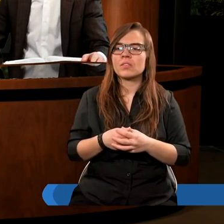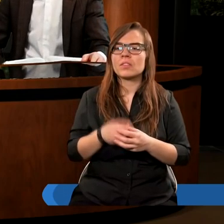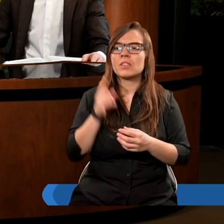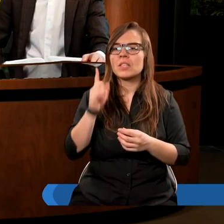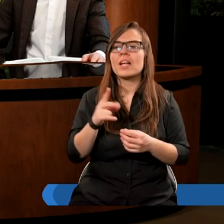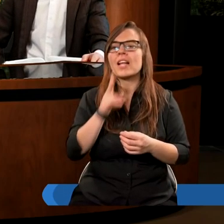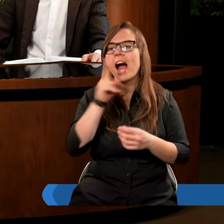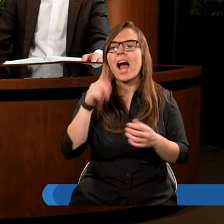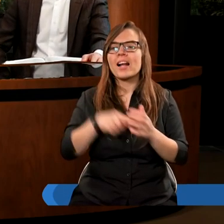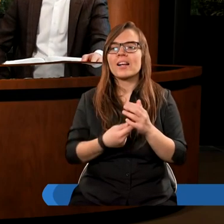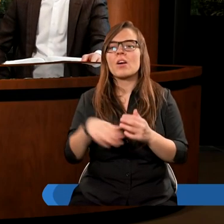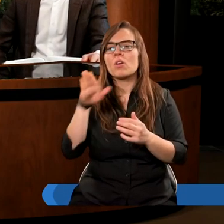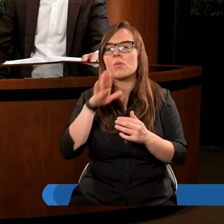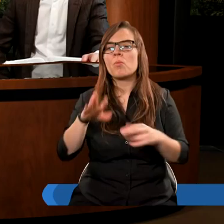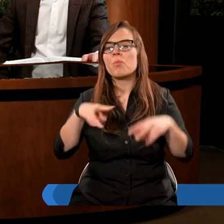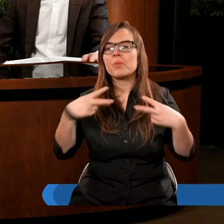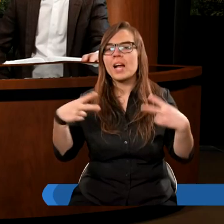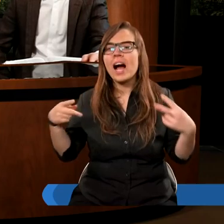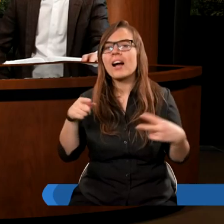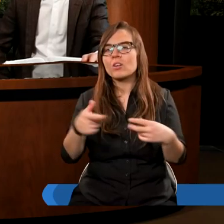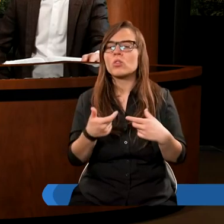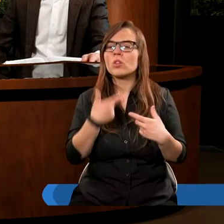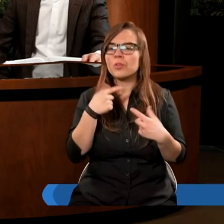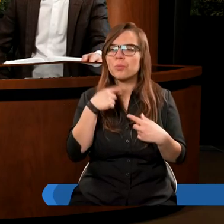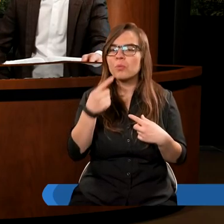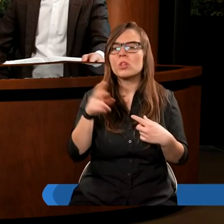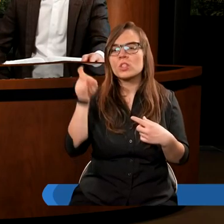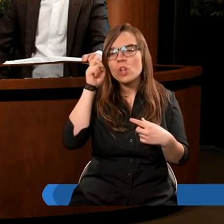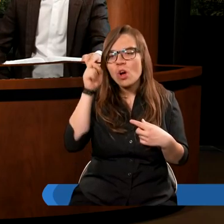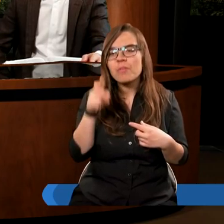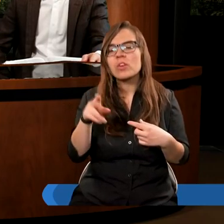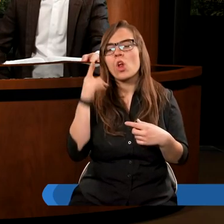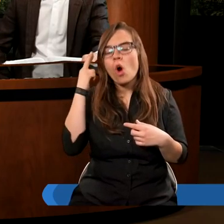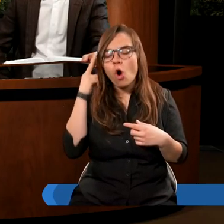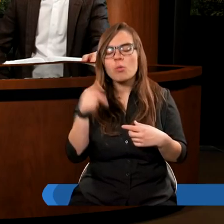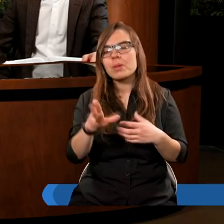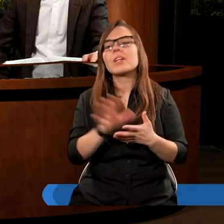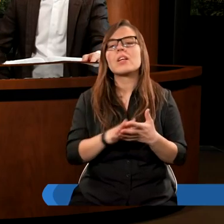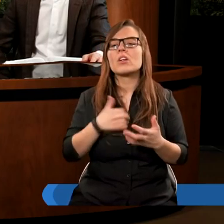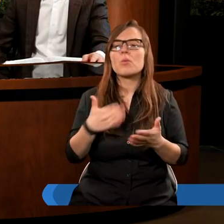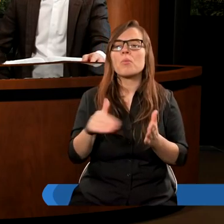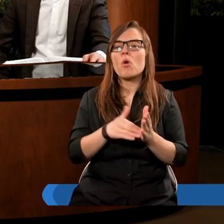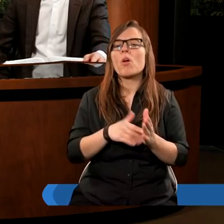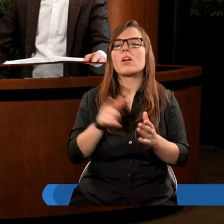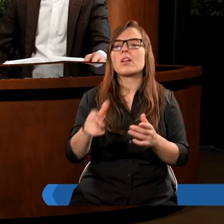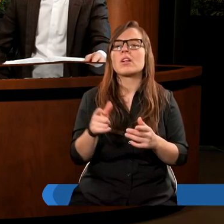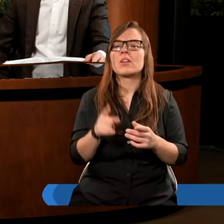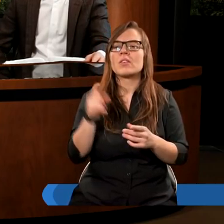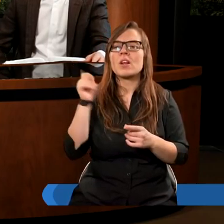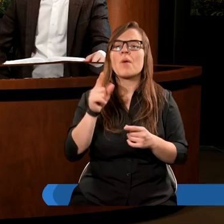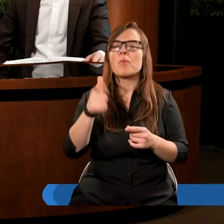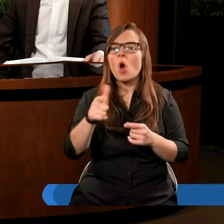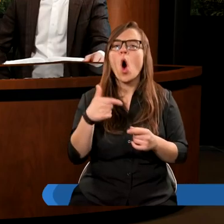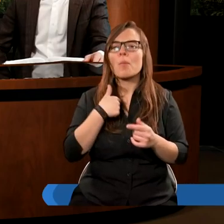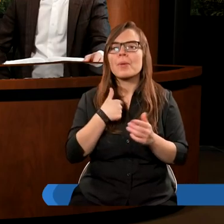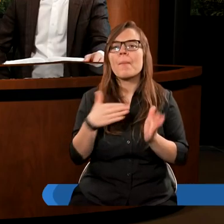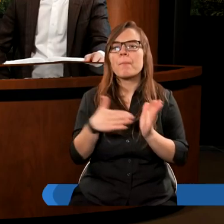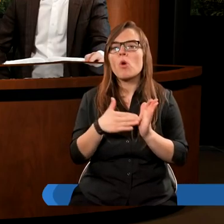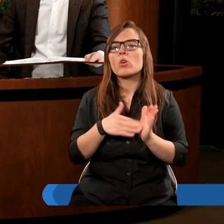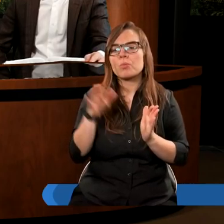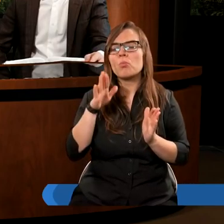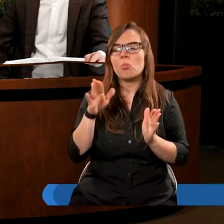razem Pan Bóg w swoim przekazie dostoskuje się do człowieka i ani tych komputerów nie potrzebuje, tak naprawdę nawet ksiąg nie potrzebuje, ale żeby